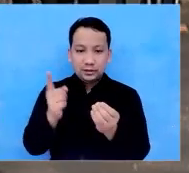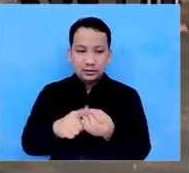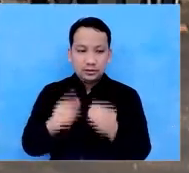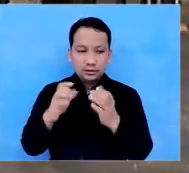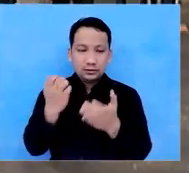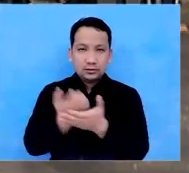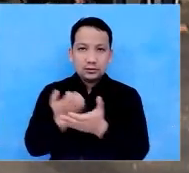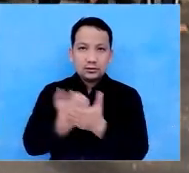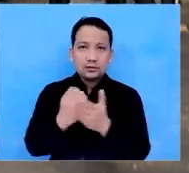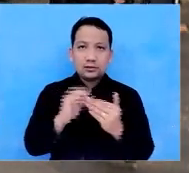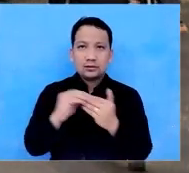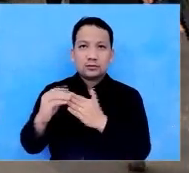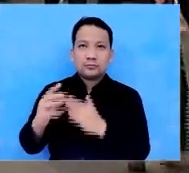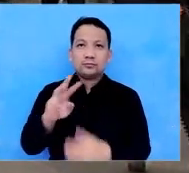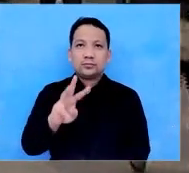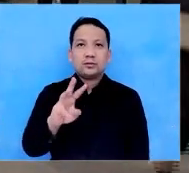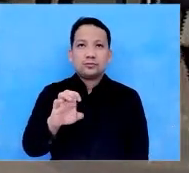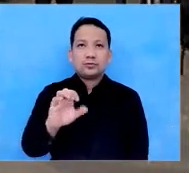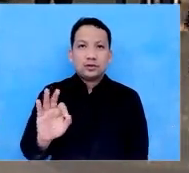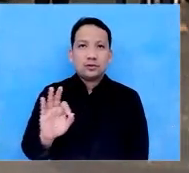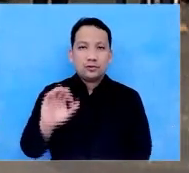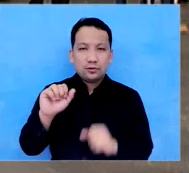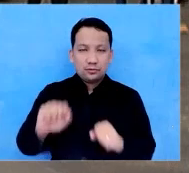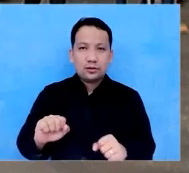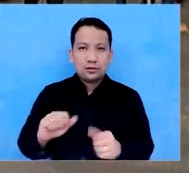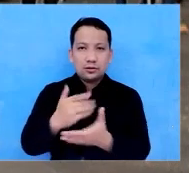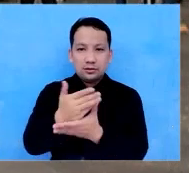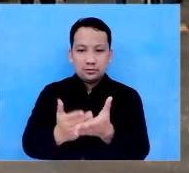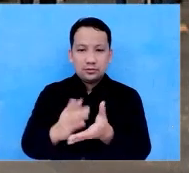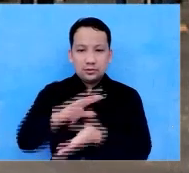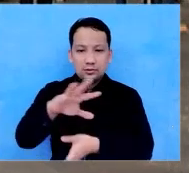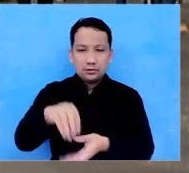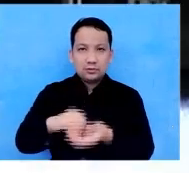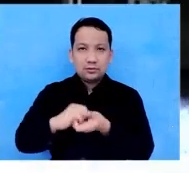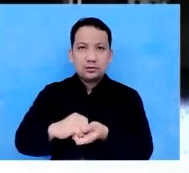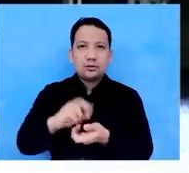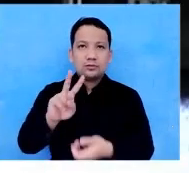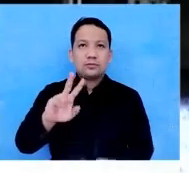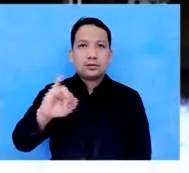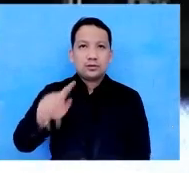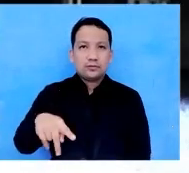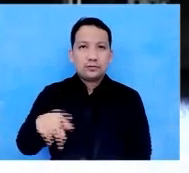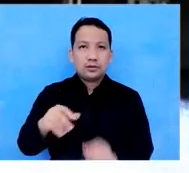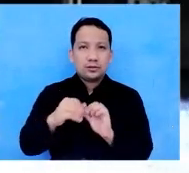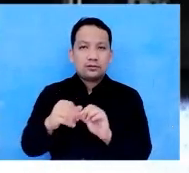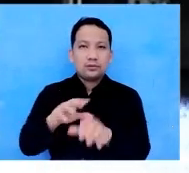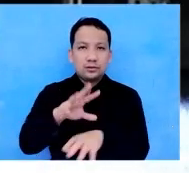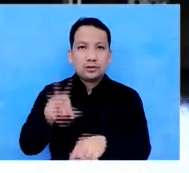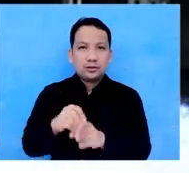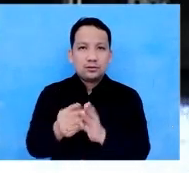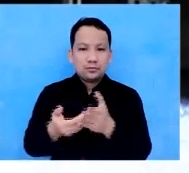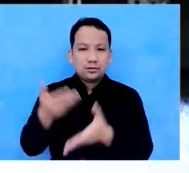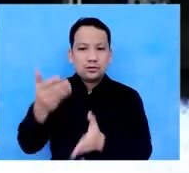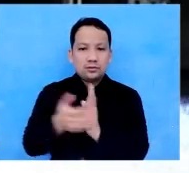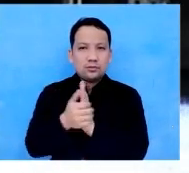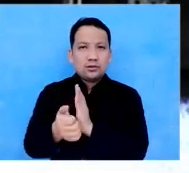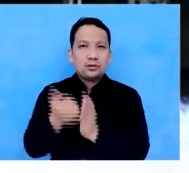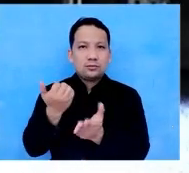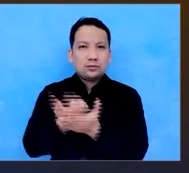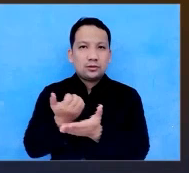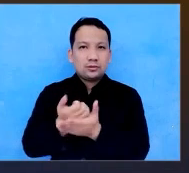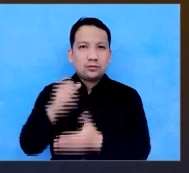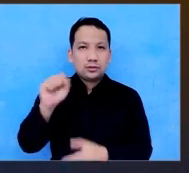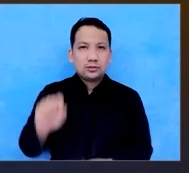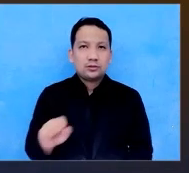economic leaders sa WEF na parte na ang Pilipinas ng VIP club sa pinakamahusay na ekonomiya sa Southeast